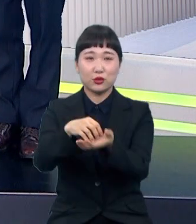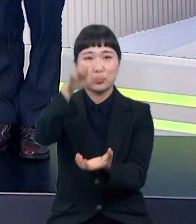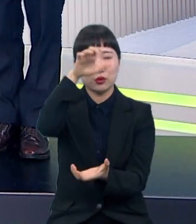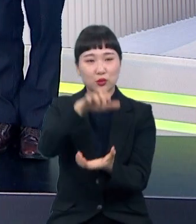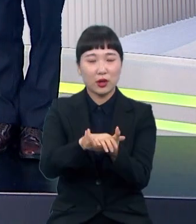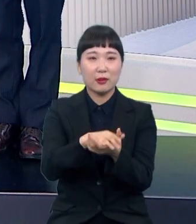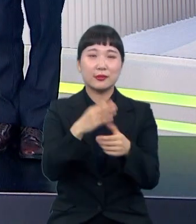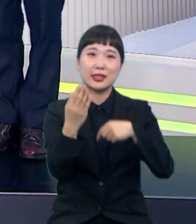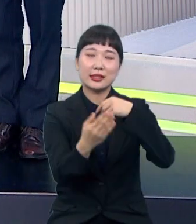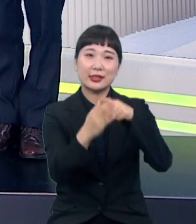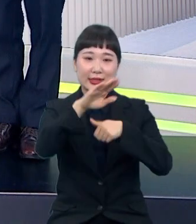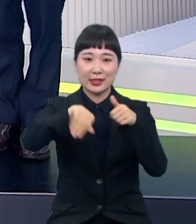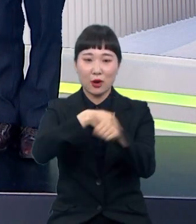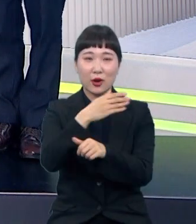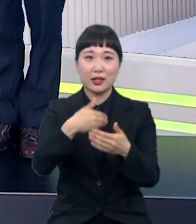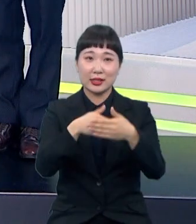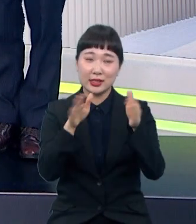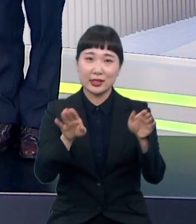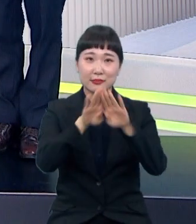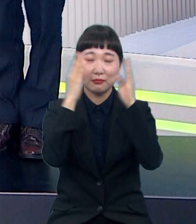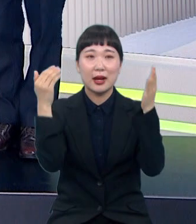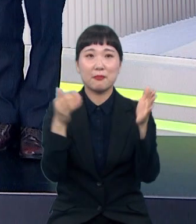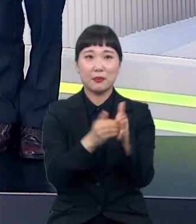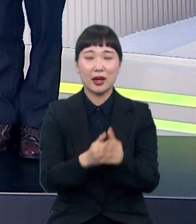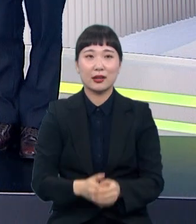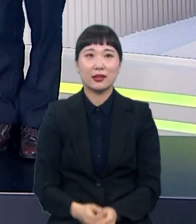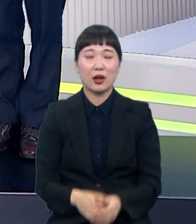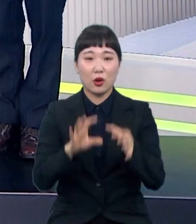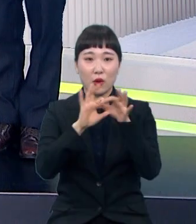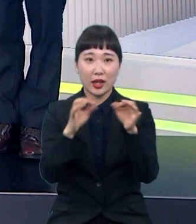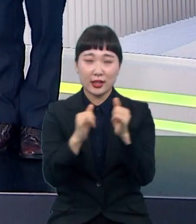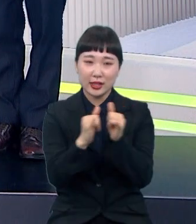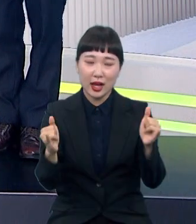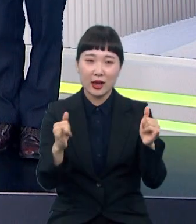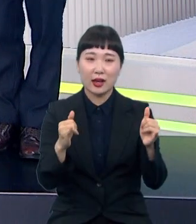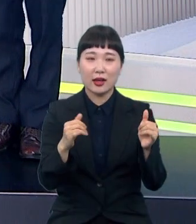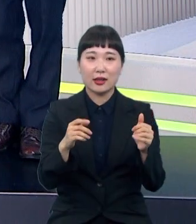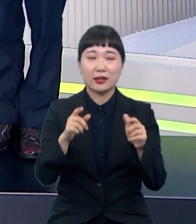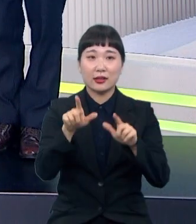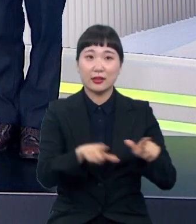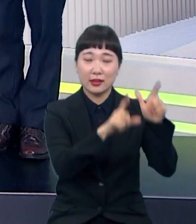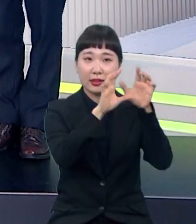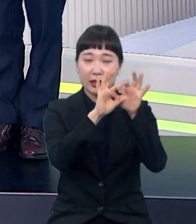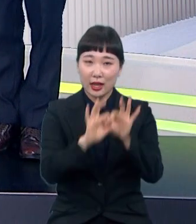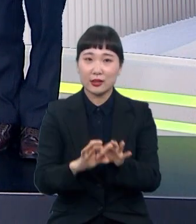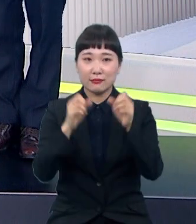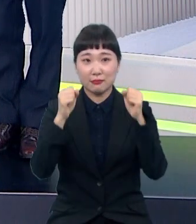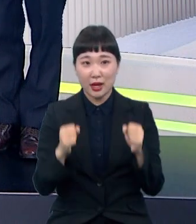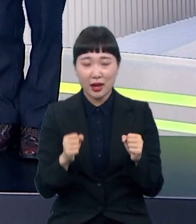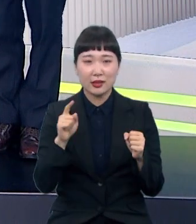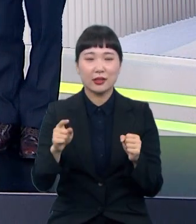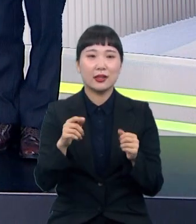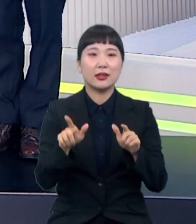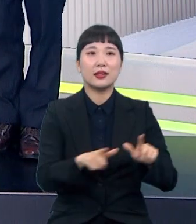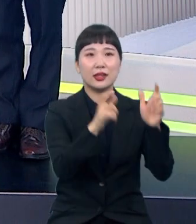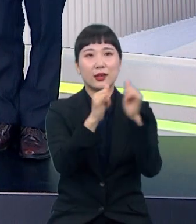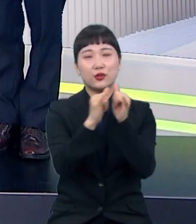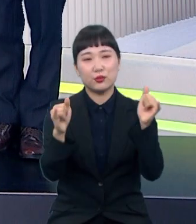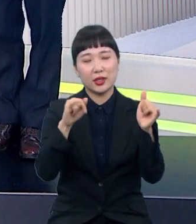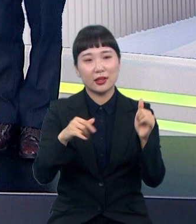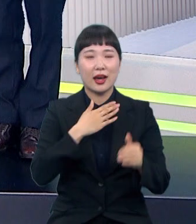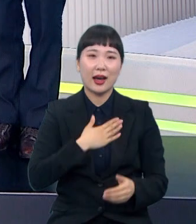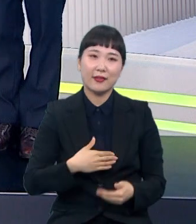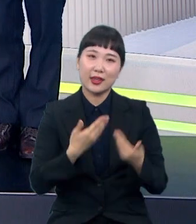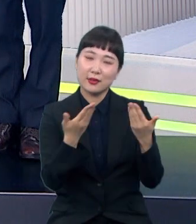상황실도 문을 열었는데요. 관계기관들이 상주하며 입주민들에게 필요한 교통 등 생활정보와 입주 관련